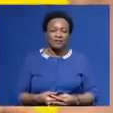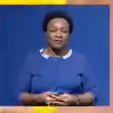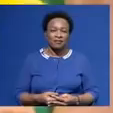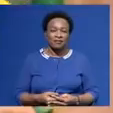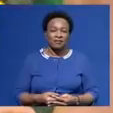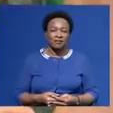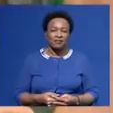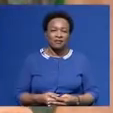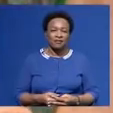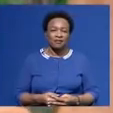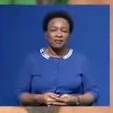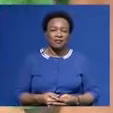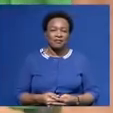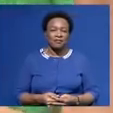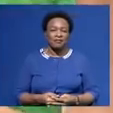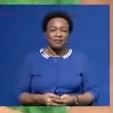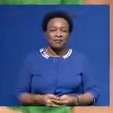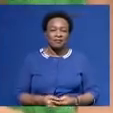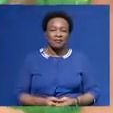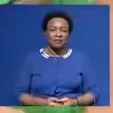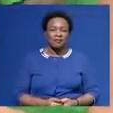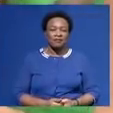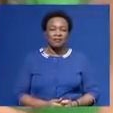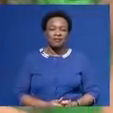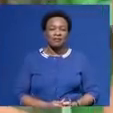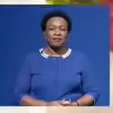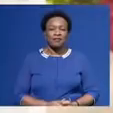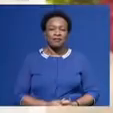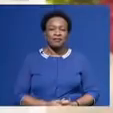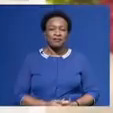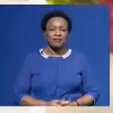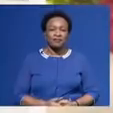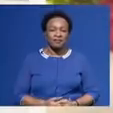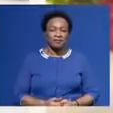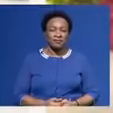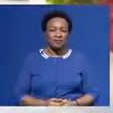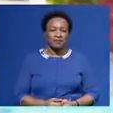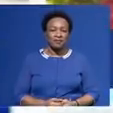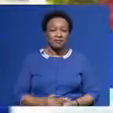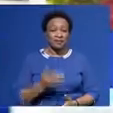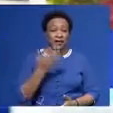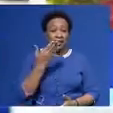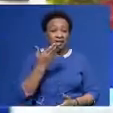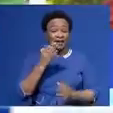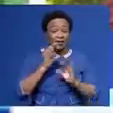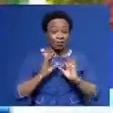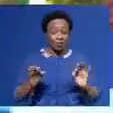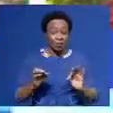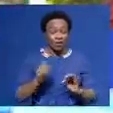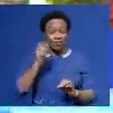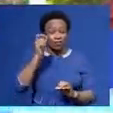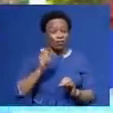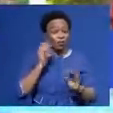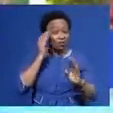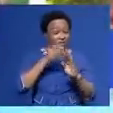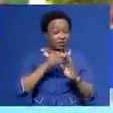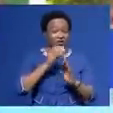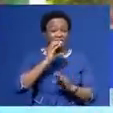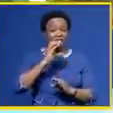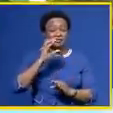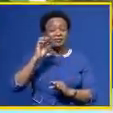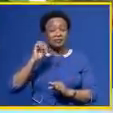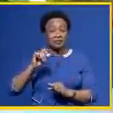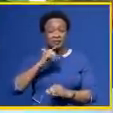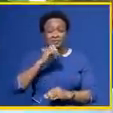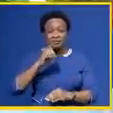Watano miongoni mwao ndio tuliowatoa kuwapeleka kwenye kamati kuu. Tano bora ya watiania wa CCM kwa urais wa